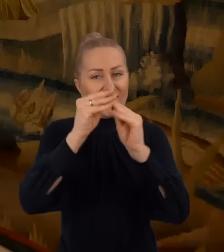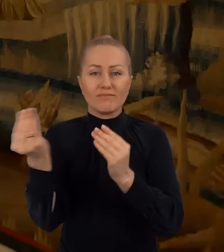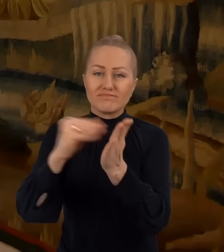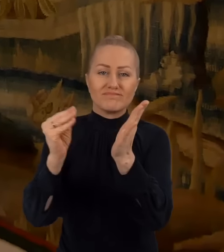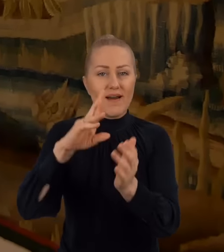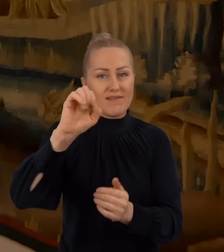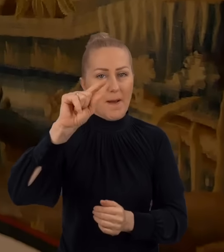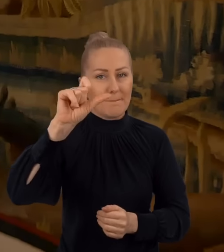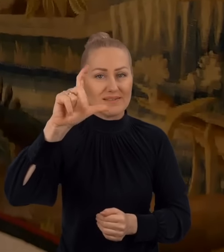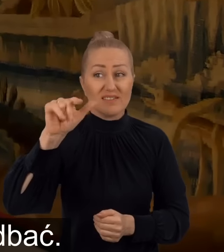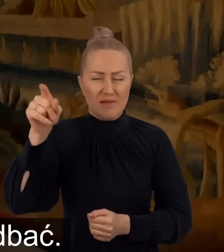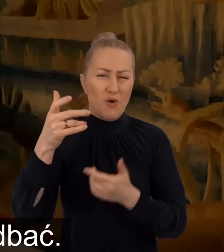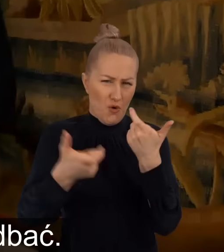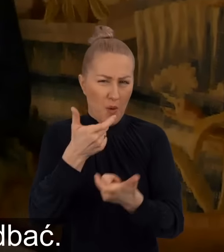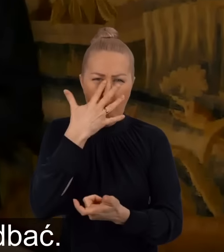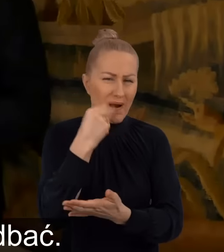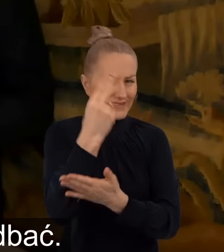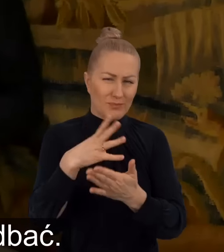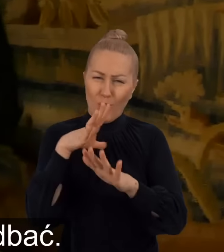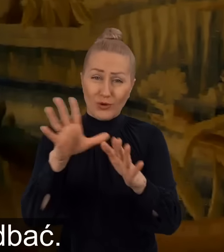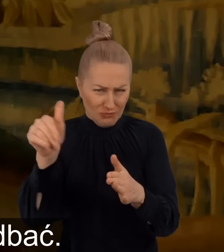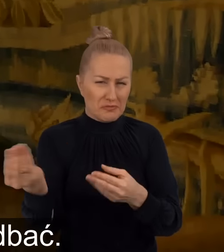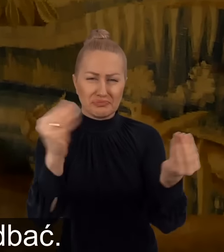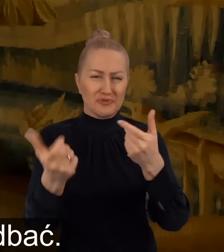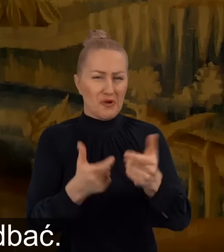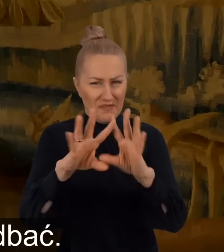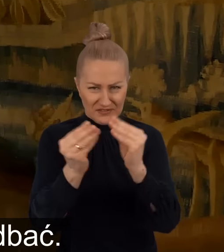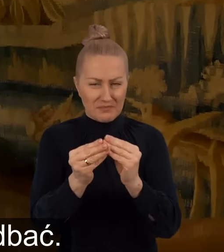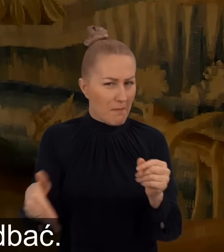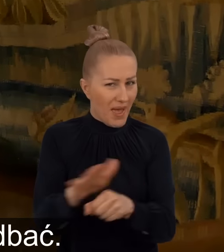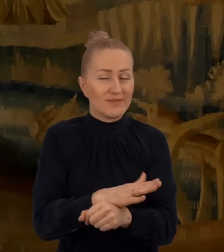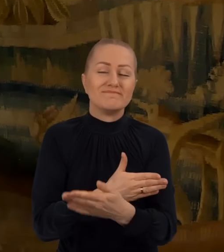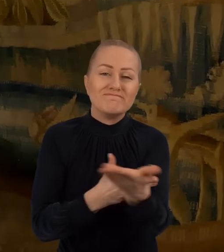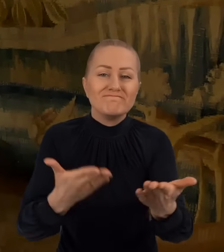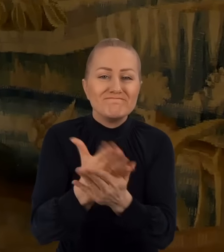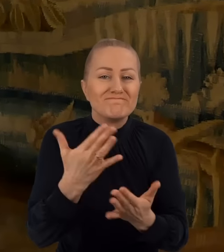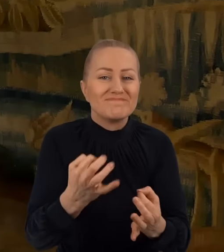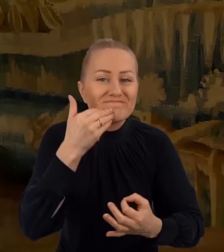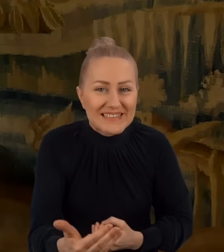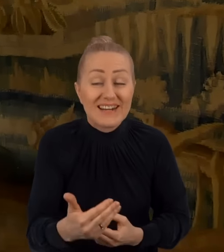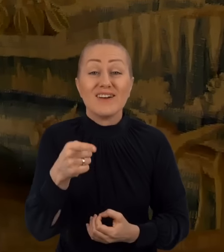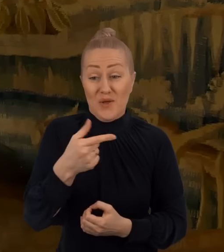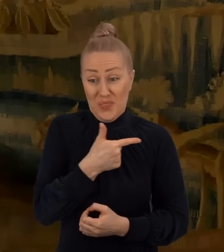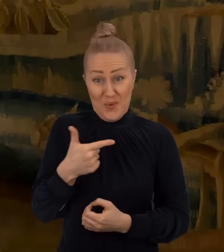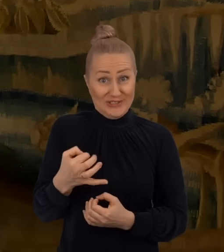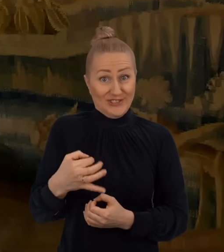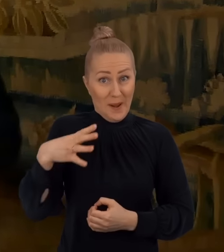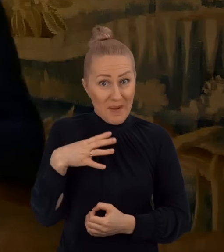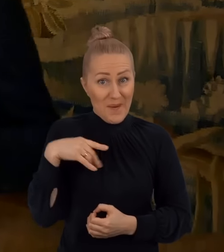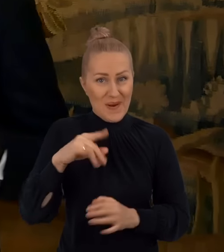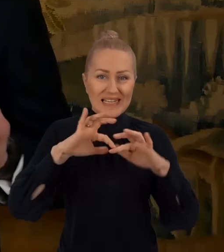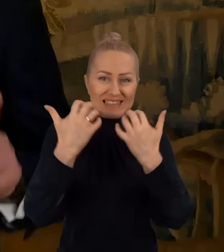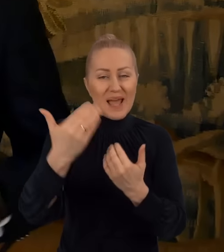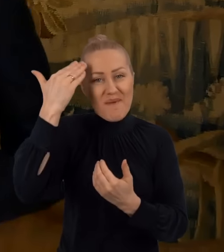Czytałem w Wikipedii, on malował bardzo dużo. Jesteśmy chyba w stanie o to zadbać. Tak. Dziękuję wam bardzo. To drugi odcinek